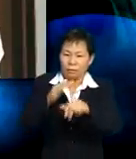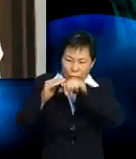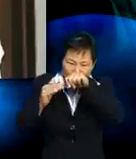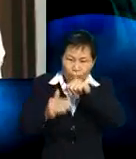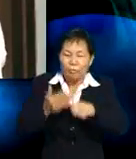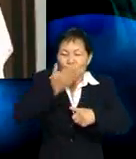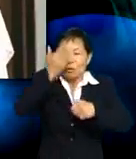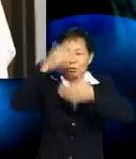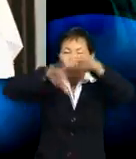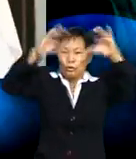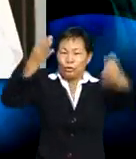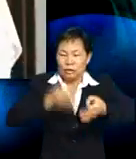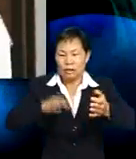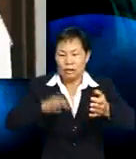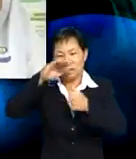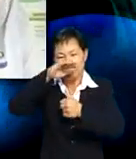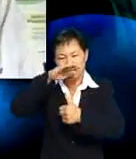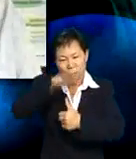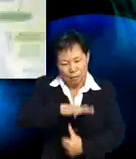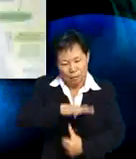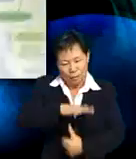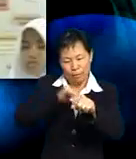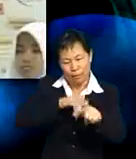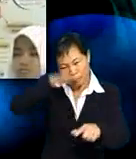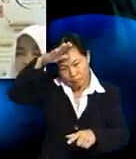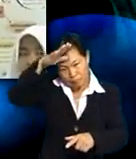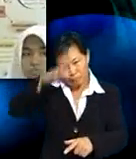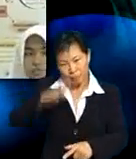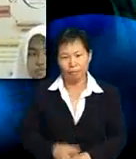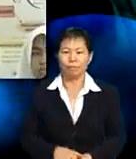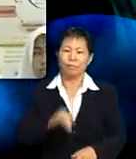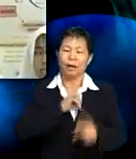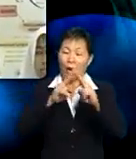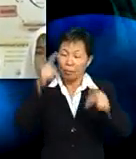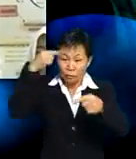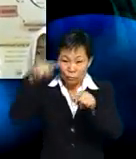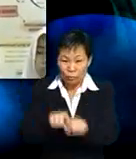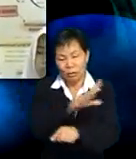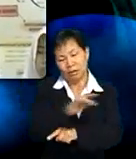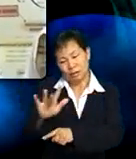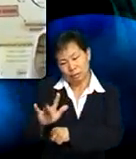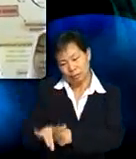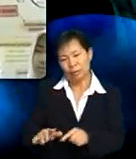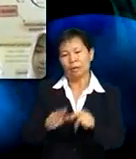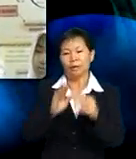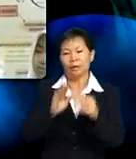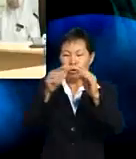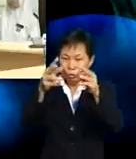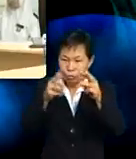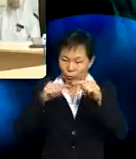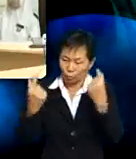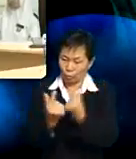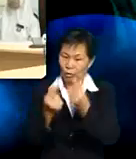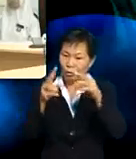jika kita menderhaka kepada mereka. Benar, saya amat bersetuju dan berasa simpati terhadap golongan warga tua